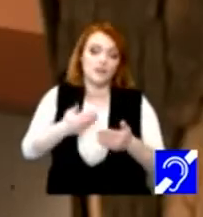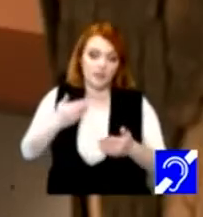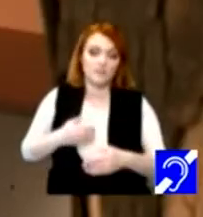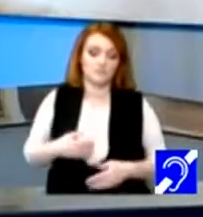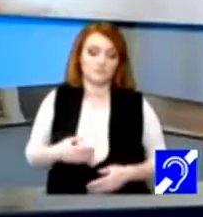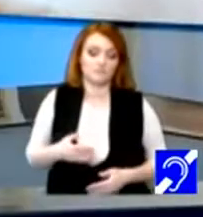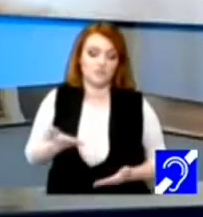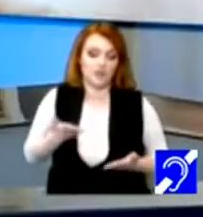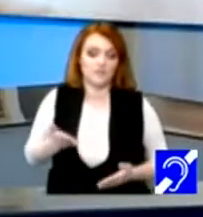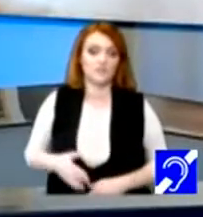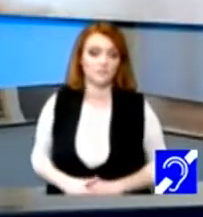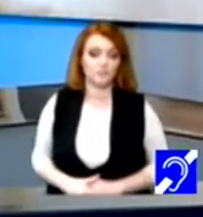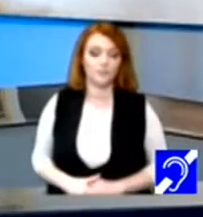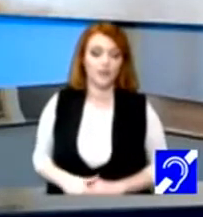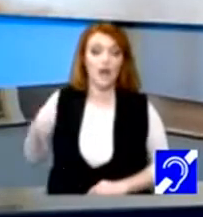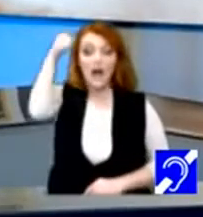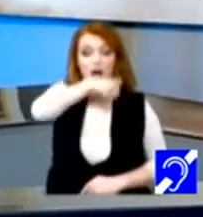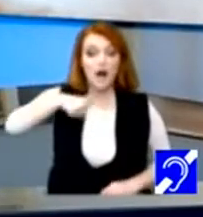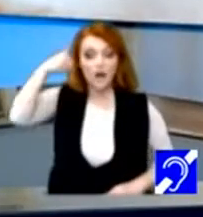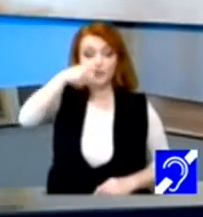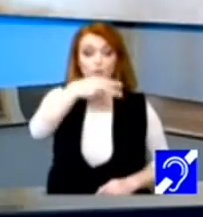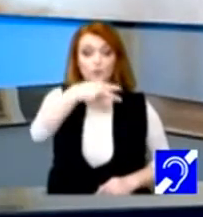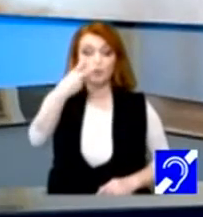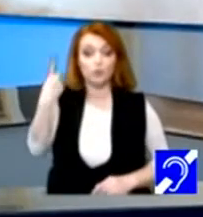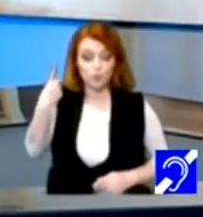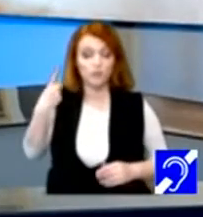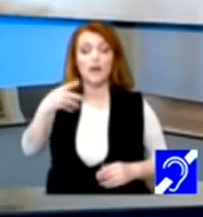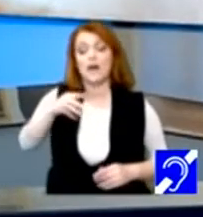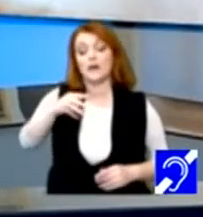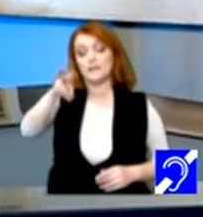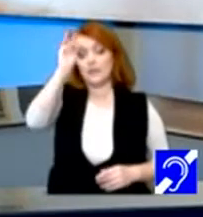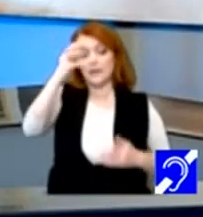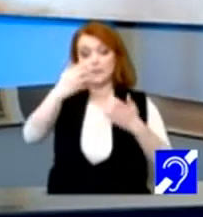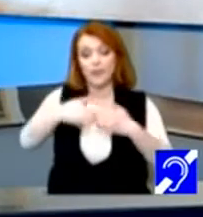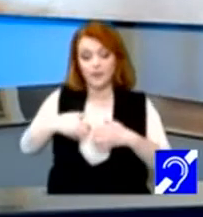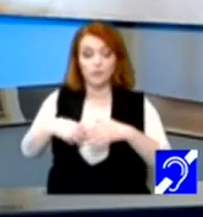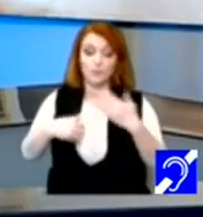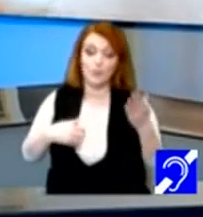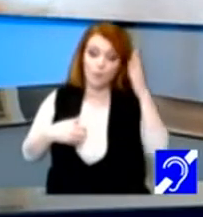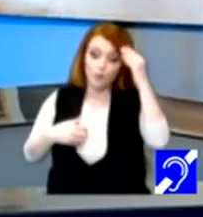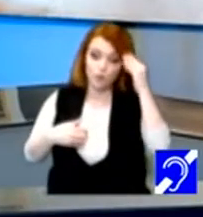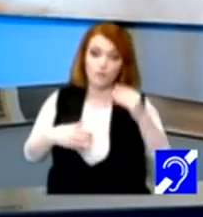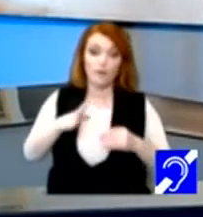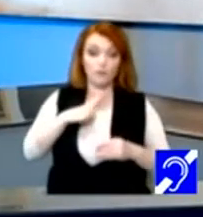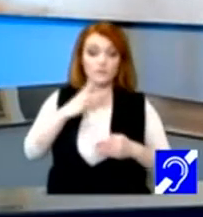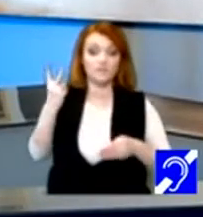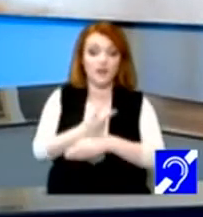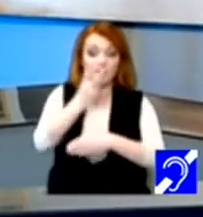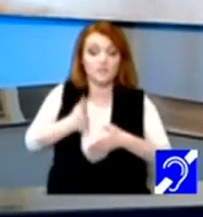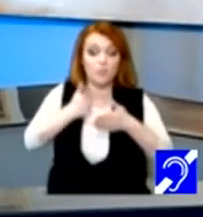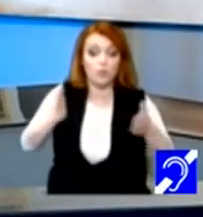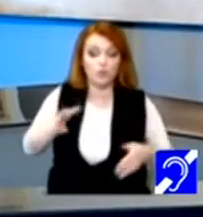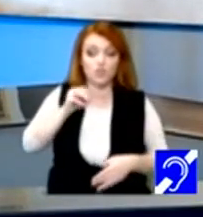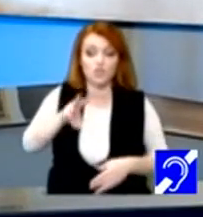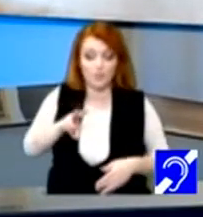Revelion. În anul 2021, salariul mediu al cetățenilor din dreapta Nistrului a fost de aproape două ori mai mare